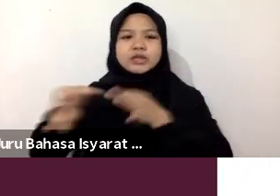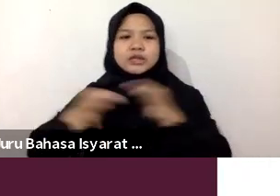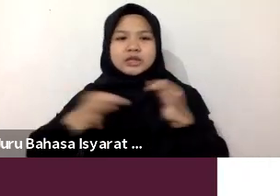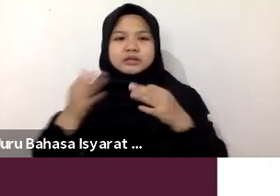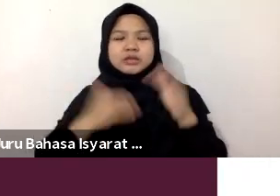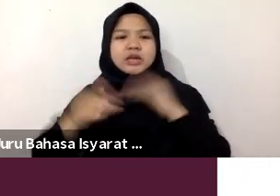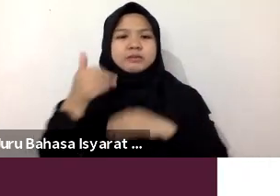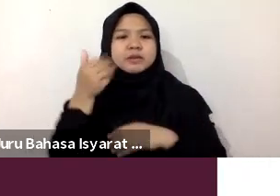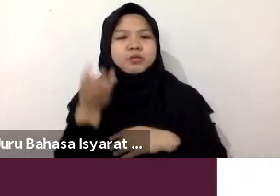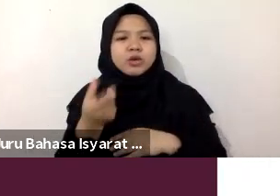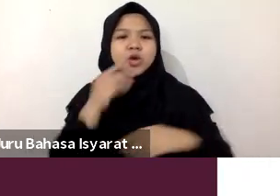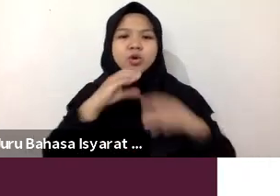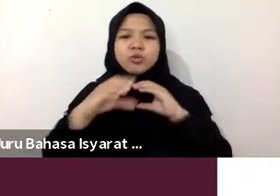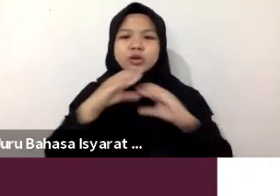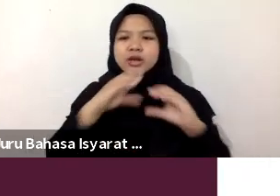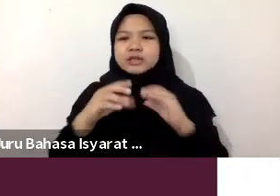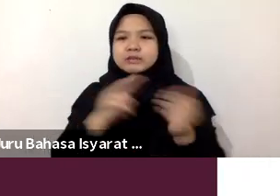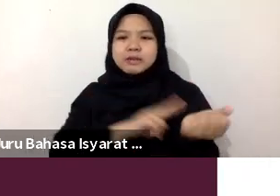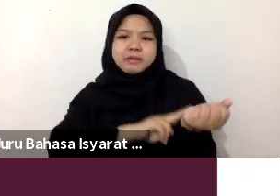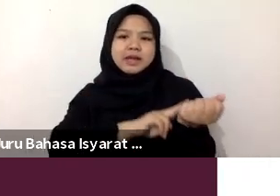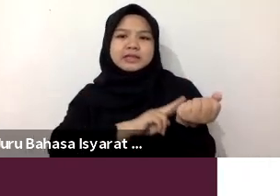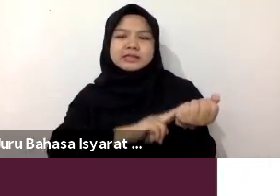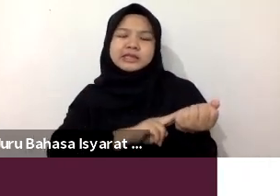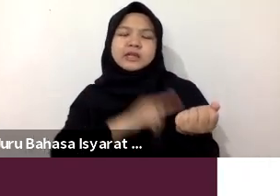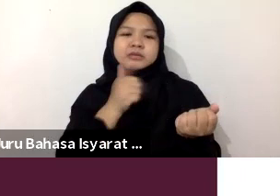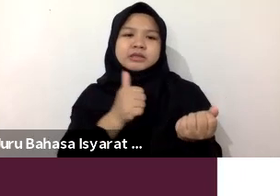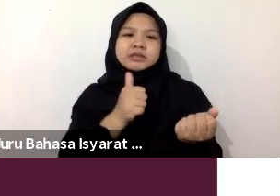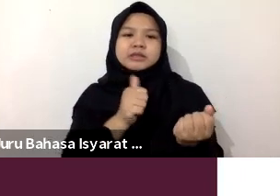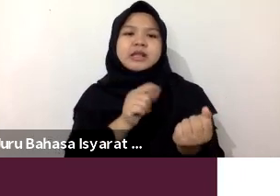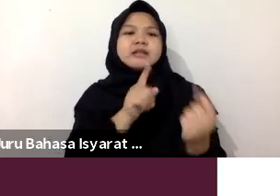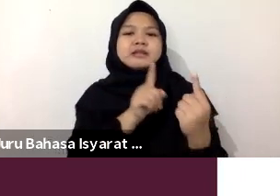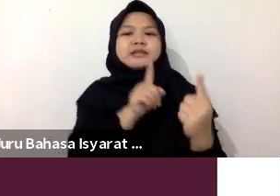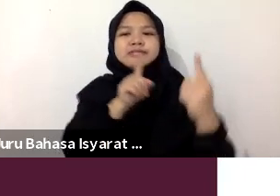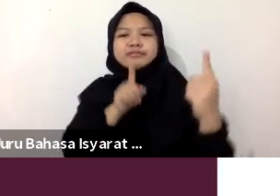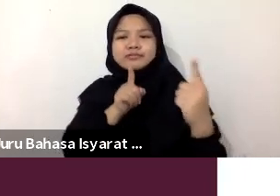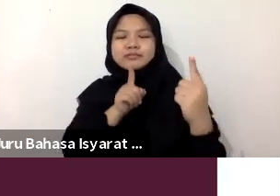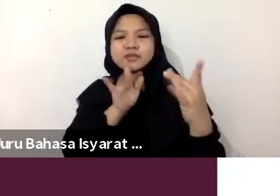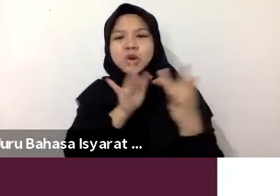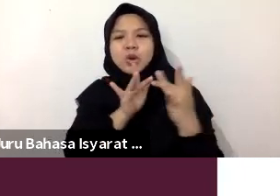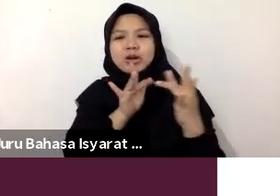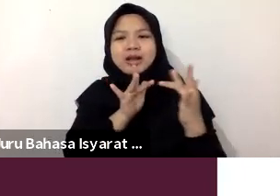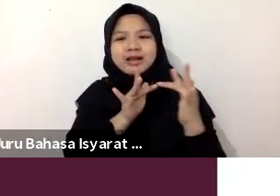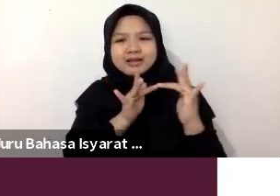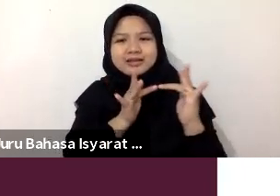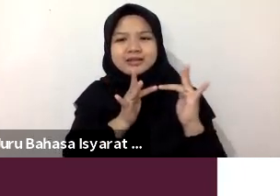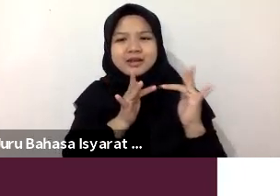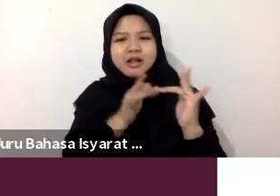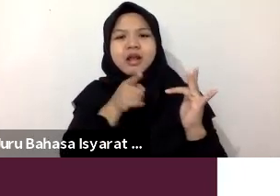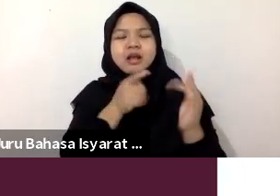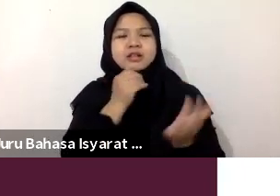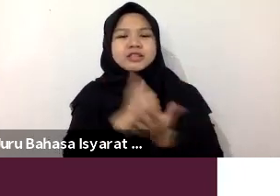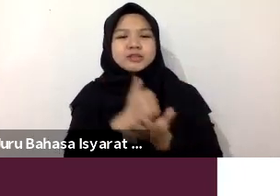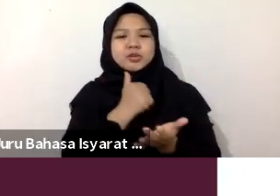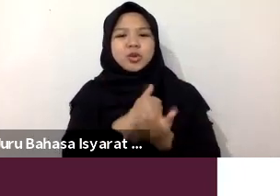mudah berkomunikasi dengan pasien secara telemedicine ini gitu. Jadi sebetulnya jauh